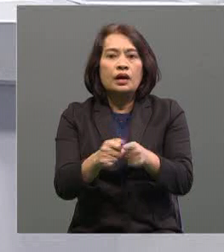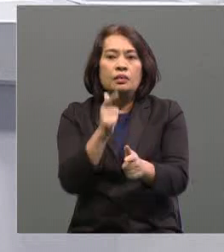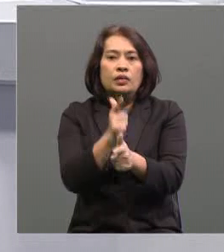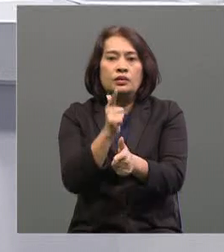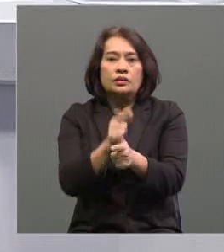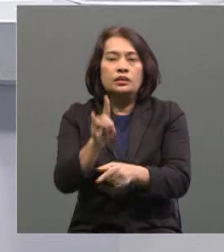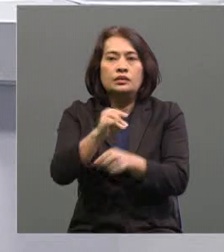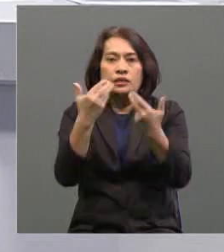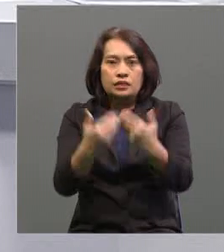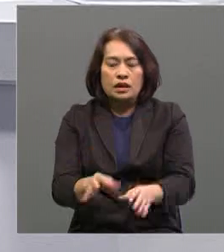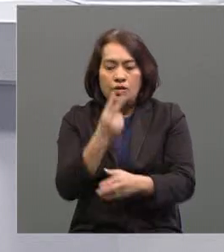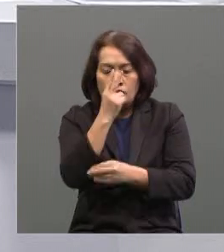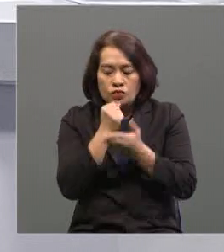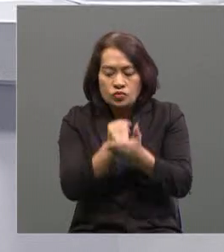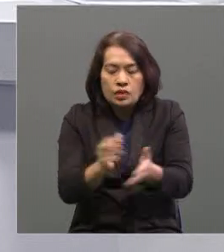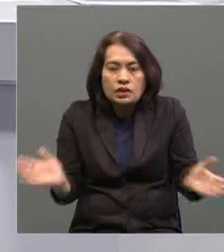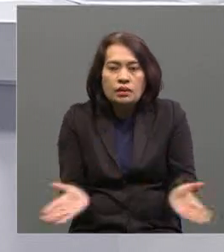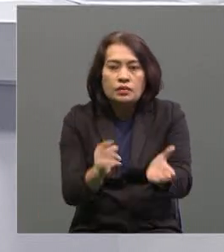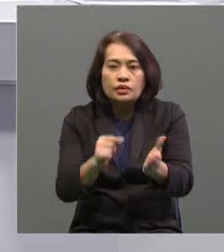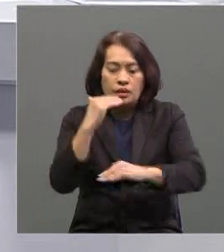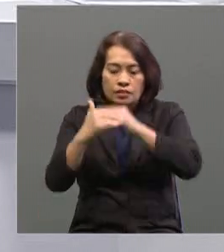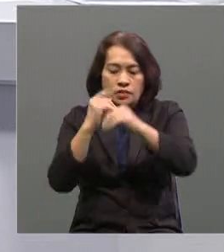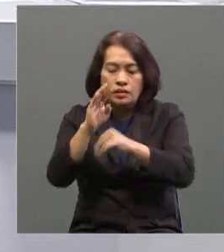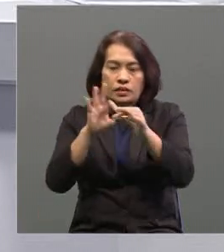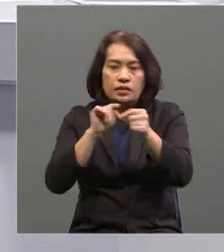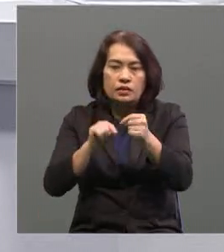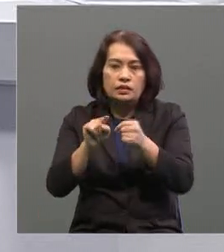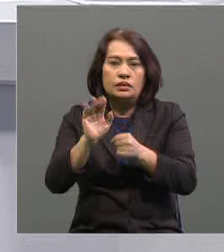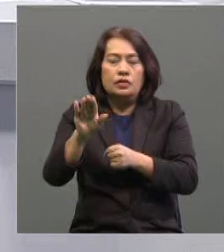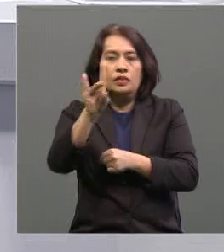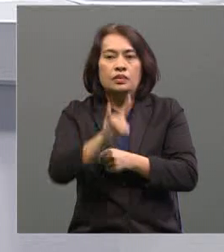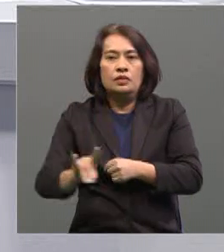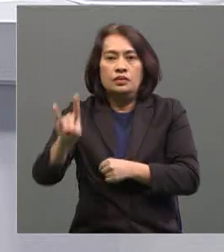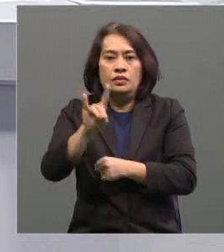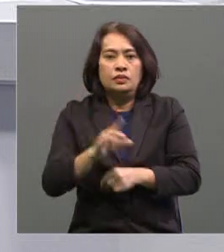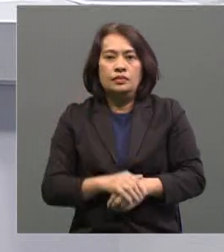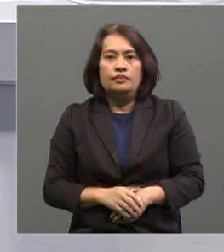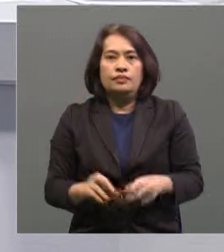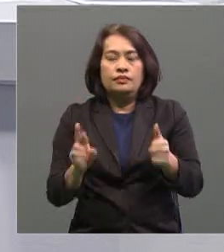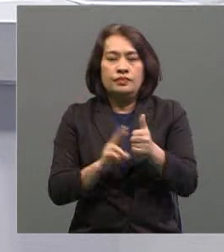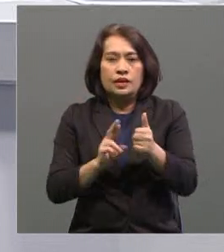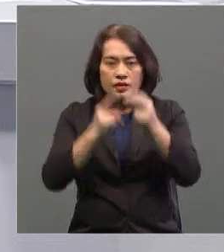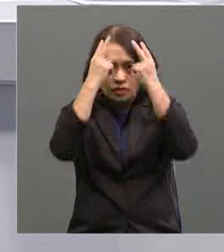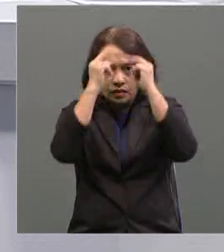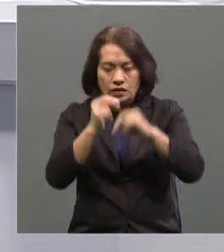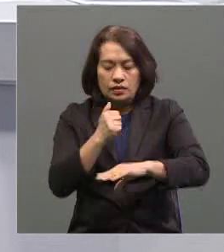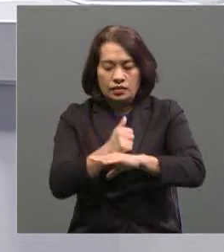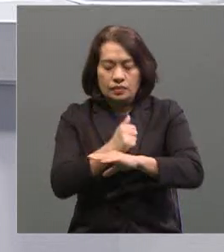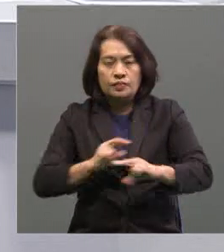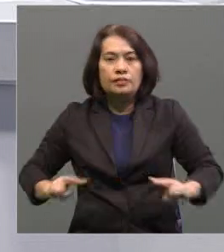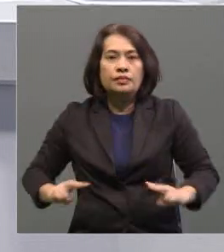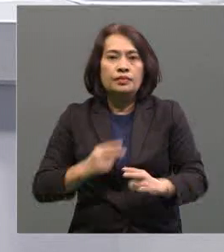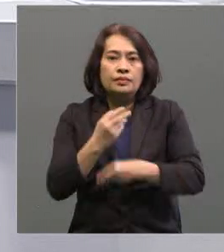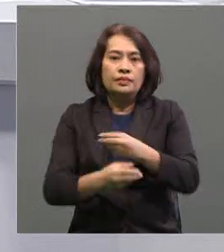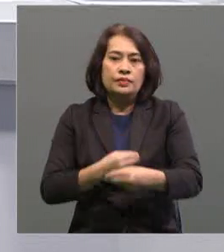เดี๋ยวพามาดูการส่งเสริมโดยเฉพาะอย่างยิ่งพัฒนาภาคปสุสัตว์กันบ้างค่ะวันนี้ทางรองนายกรัฐมนตรีและรัฐมนตรีว่าการกระทรวง